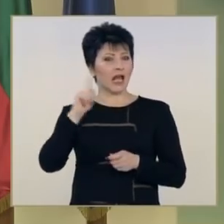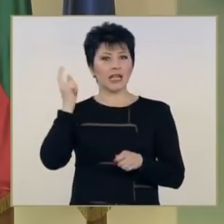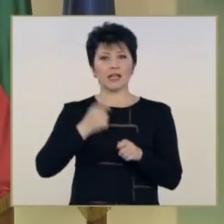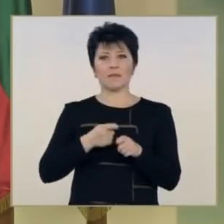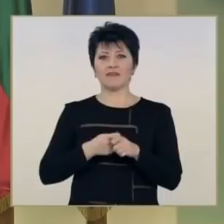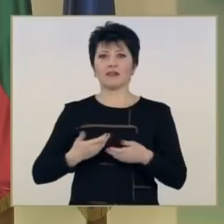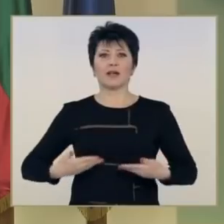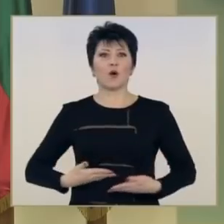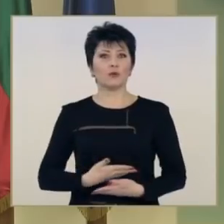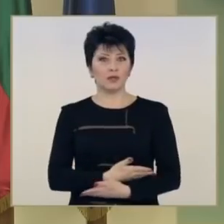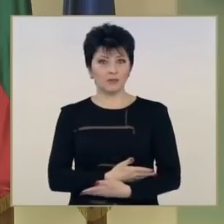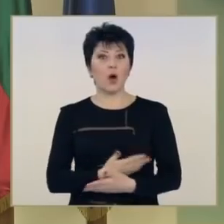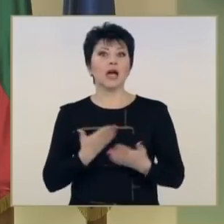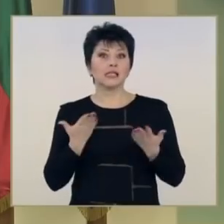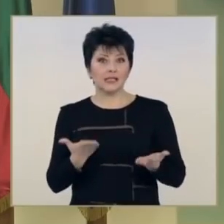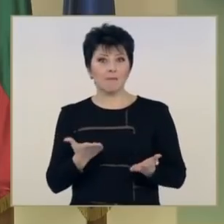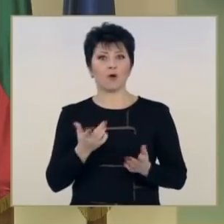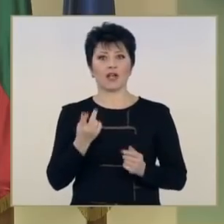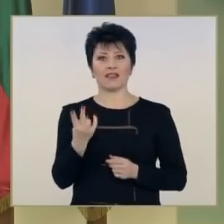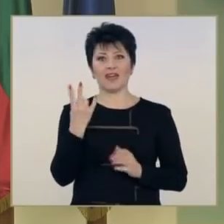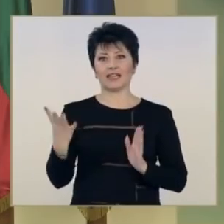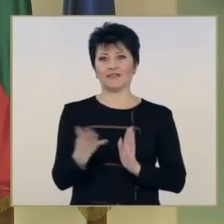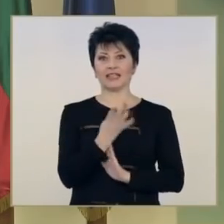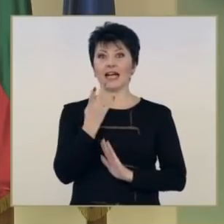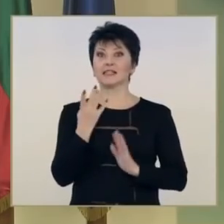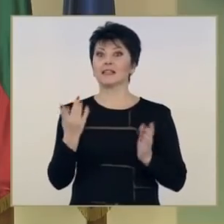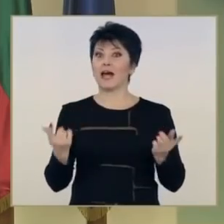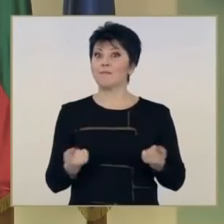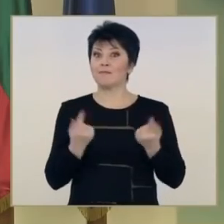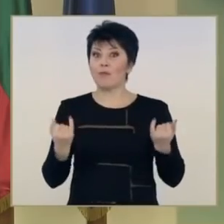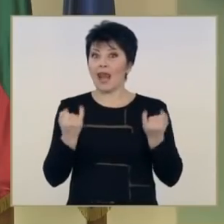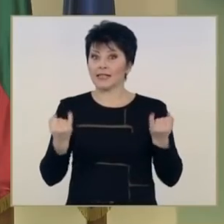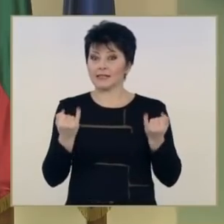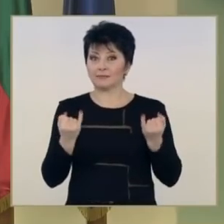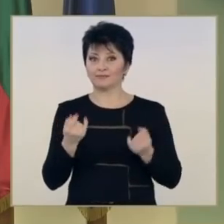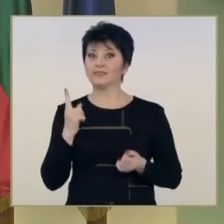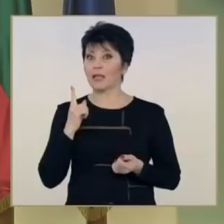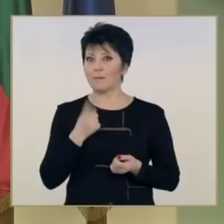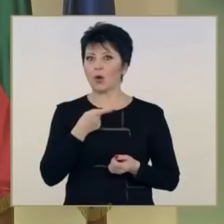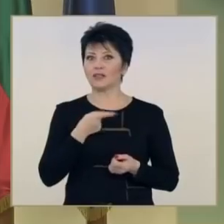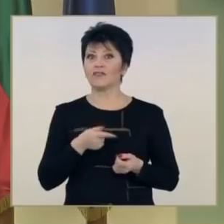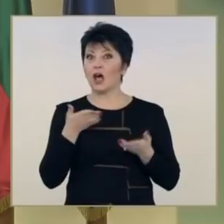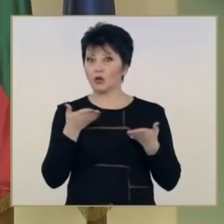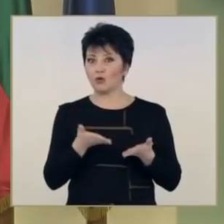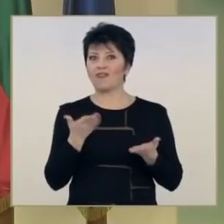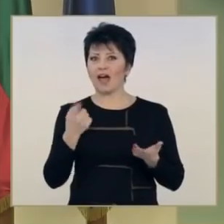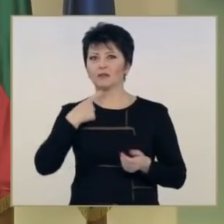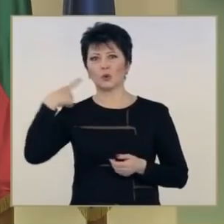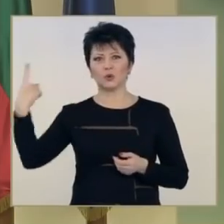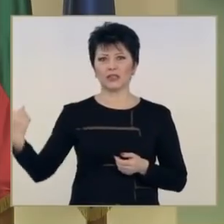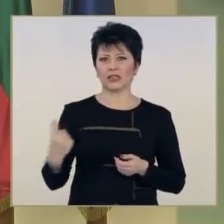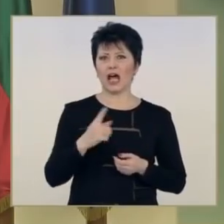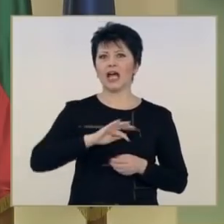може 2019 да бъде по-лесна. Напротив, това бе година на корупционни